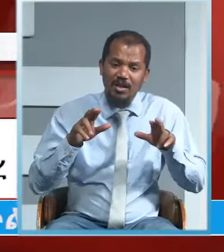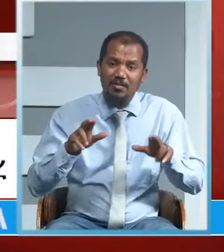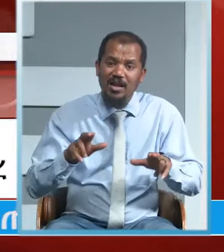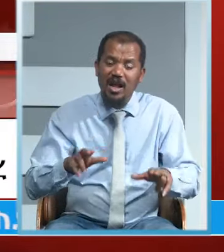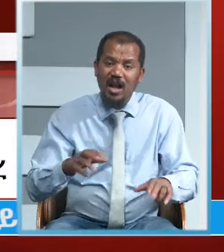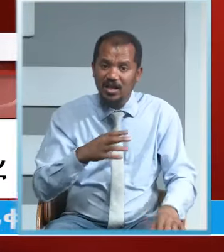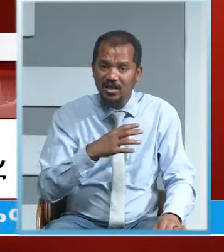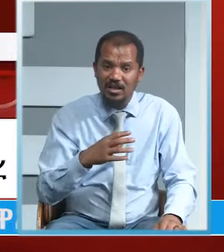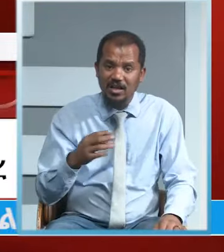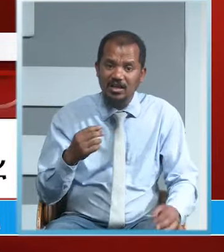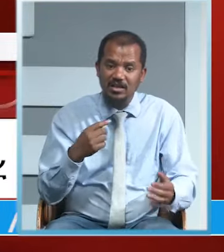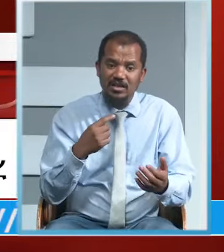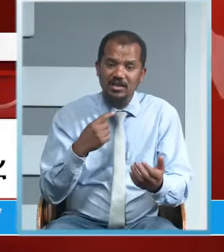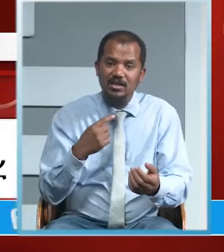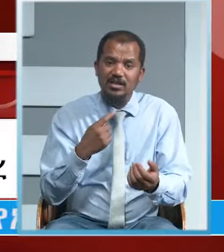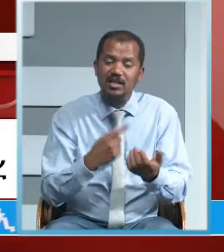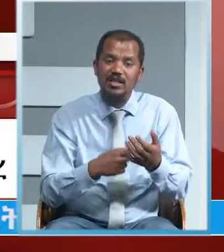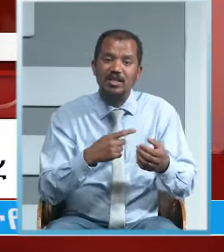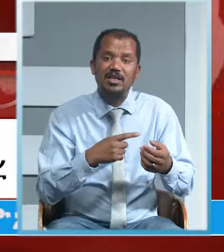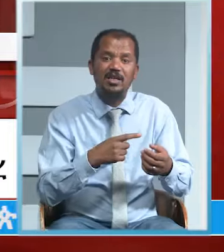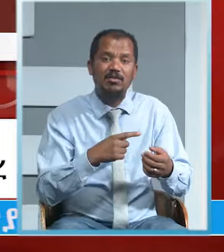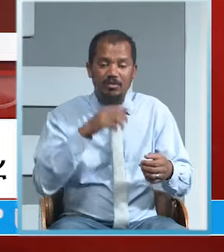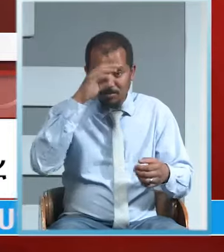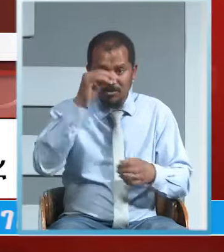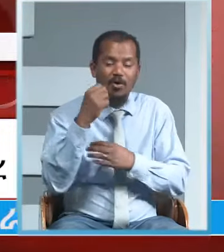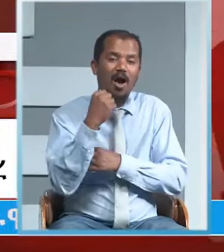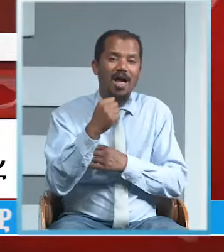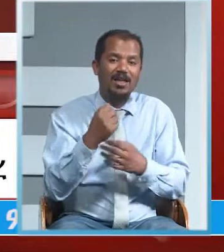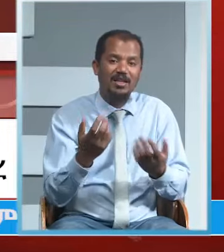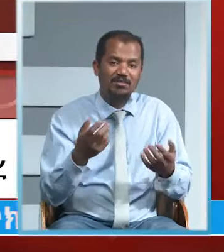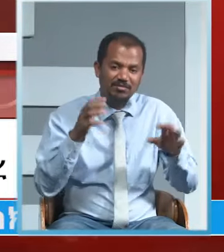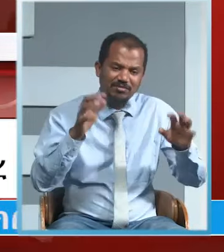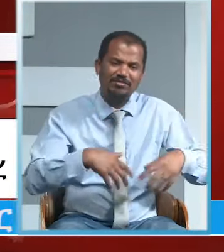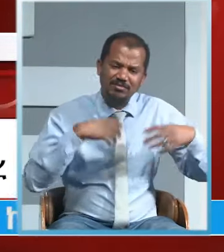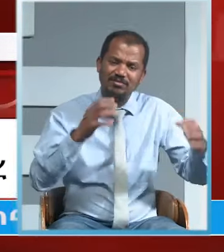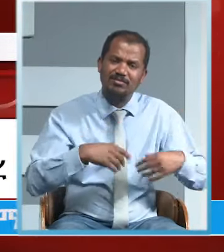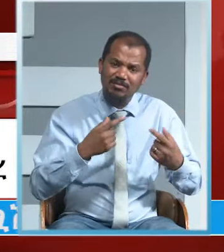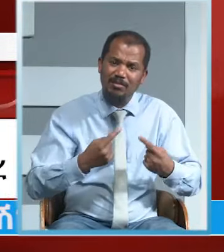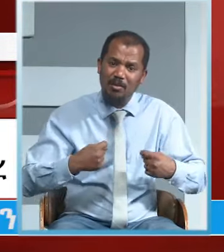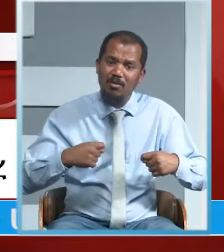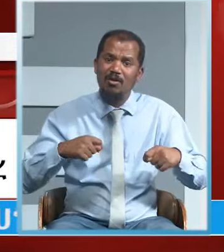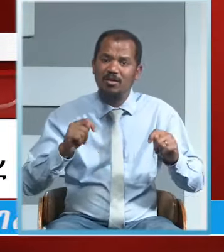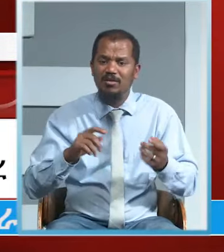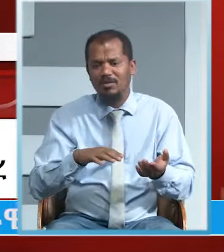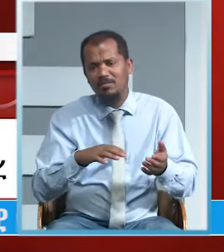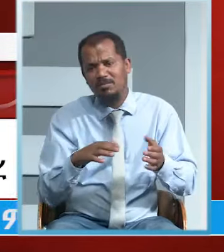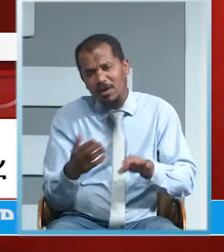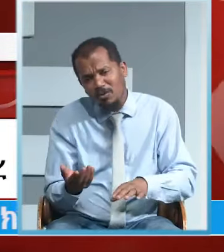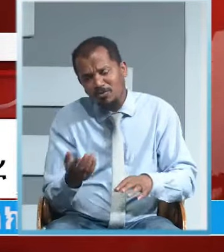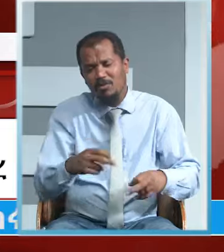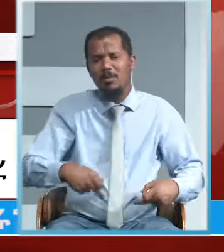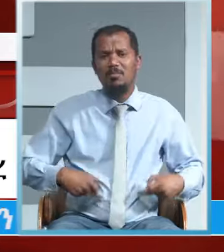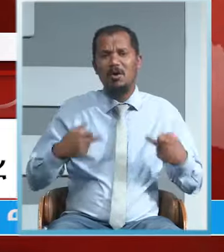ነገር እንዲህ የሚያመጣ አይነት ነገር ከሆነ አሁንም በሰው ኃይል ለመሞከር እንግዲህ በህይወትም ካሉ እስከ